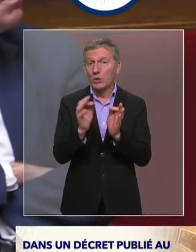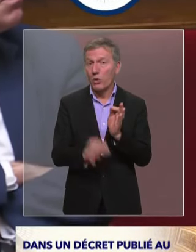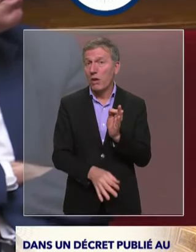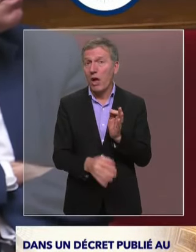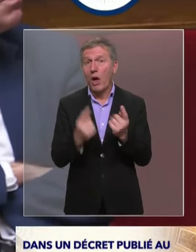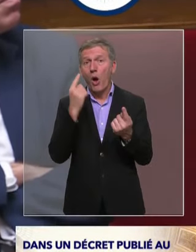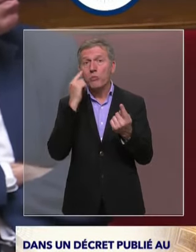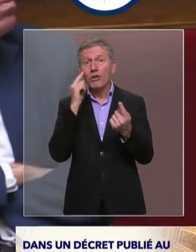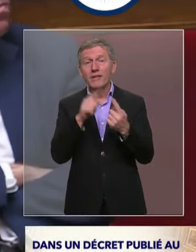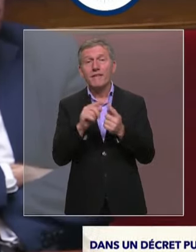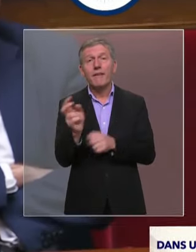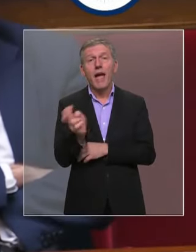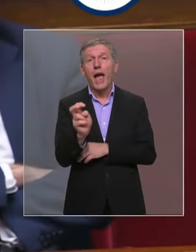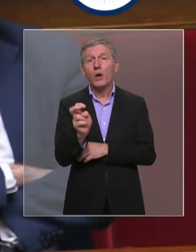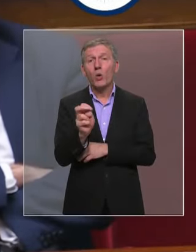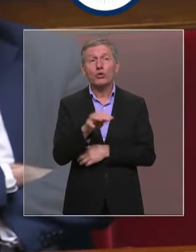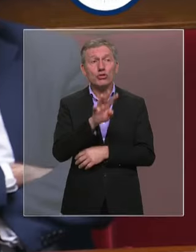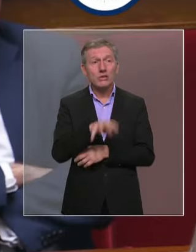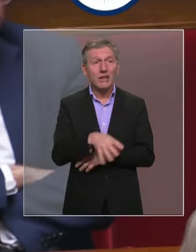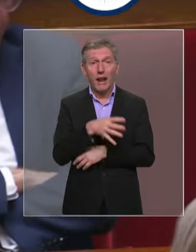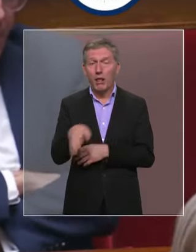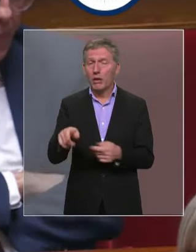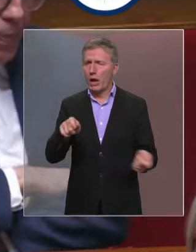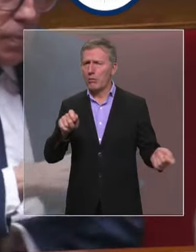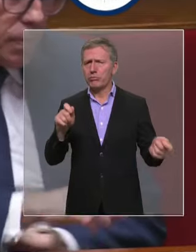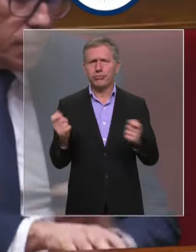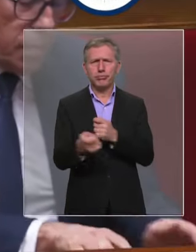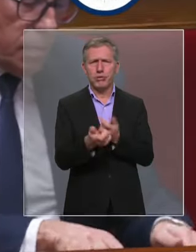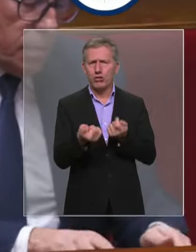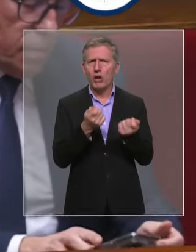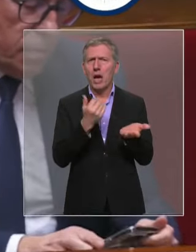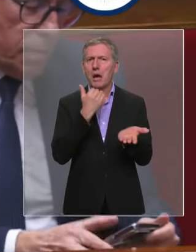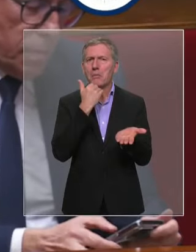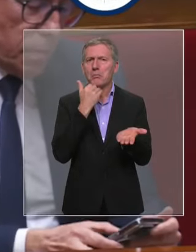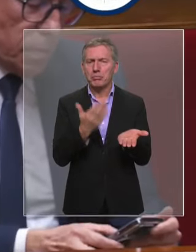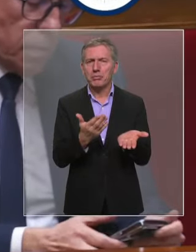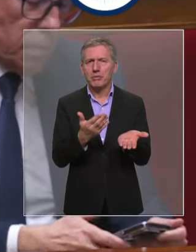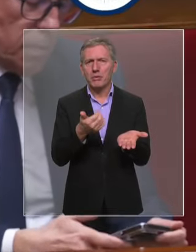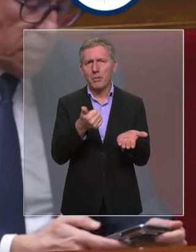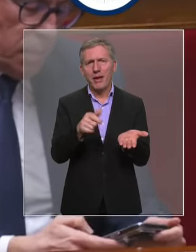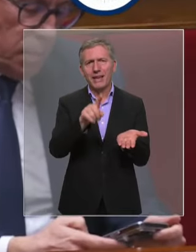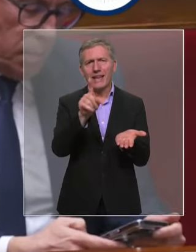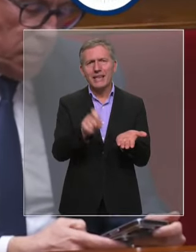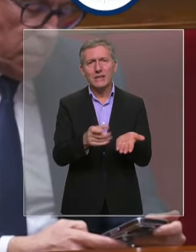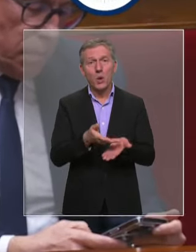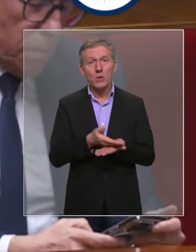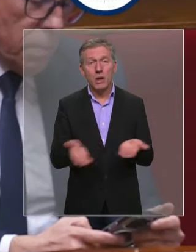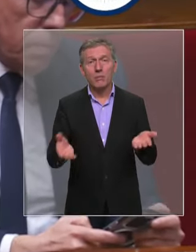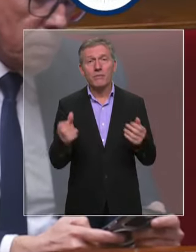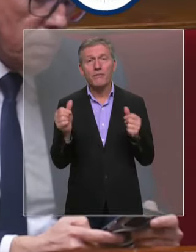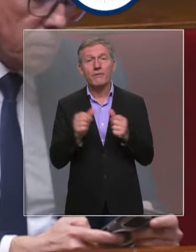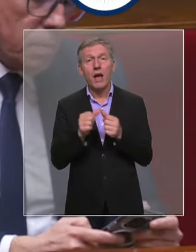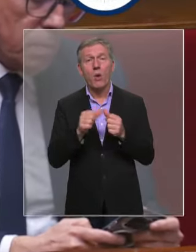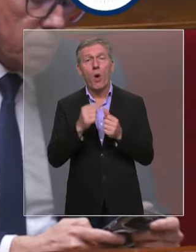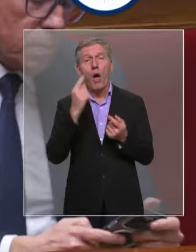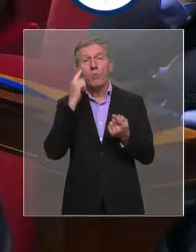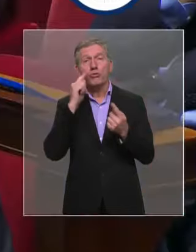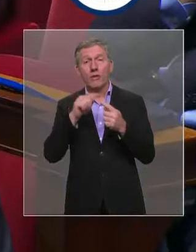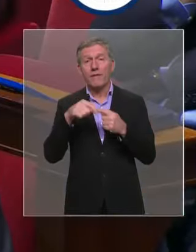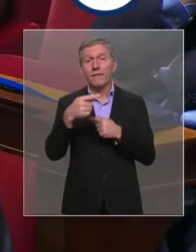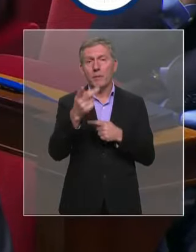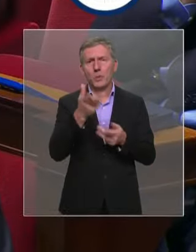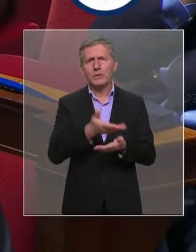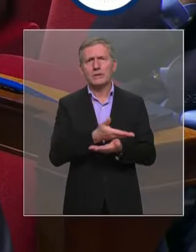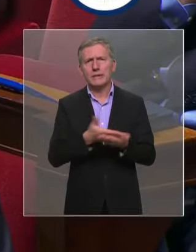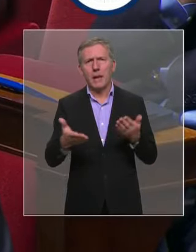l'objectif de transition écologique et son calendrier qui deviennent intenables. Monsieur le ministre, ma question est simple. Que comptez-vous faire pour simplifier et relancer